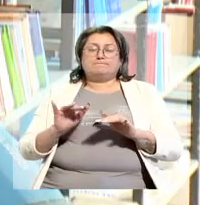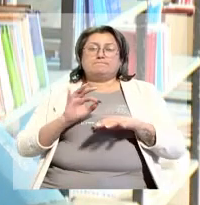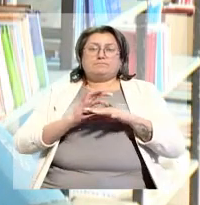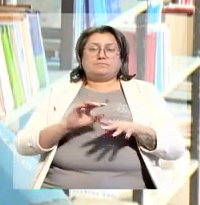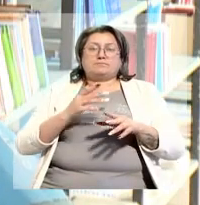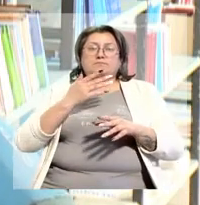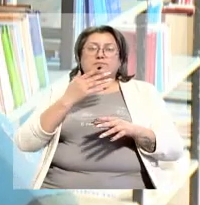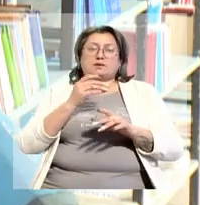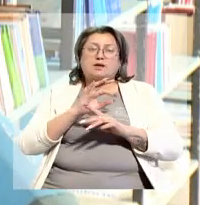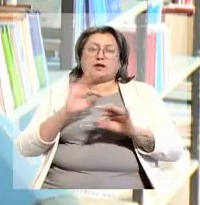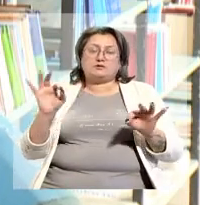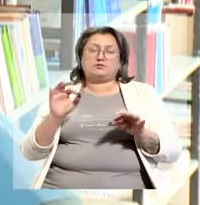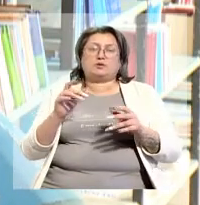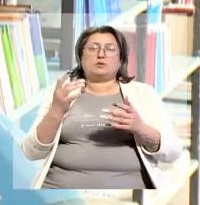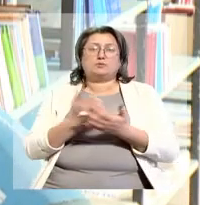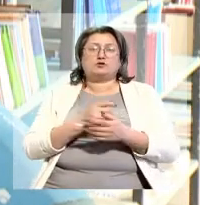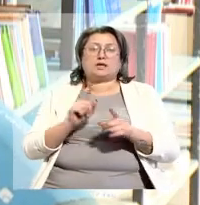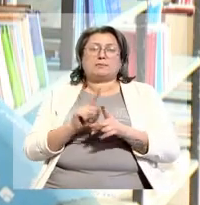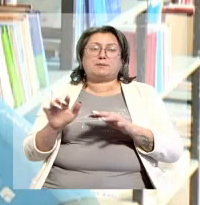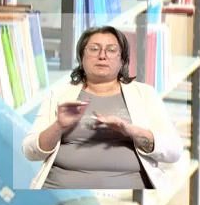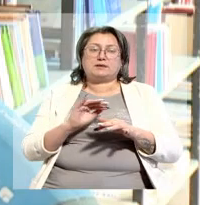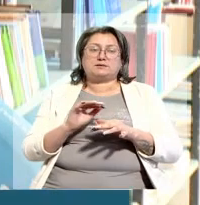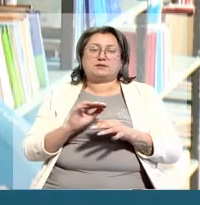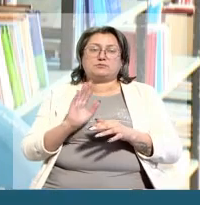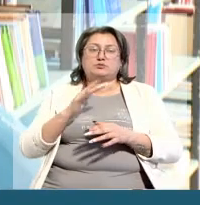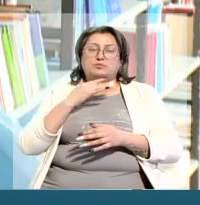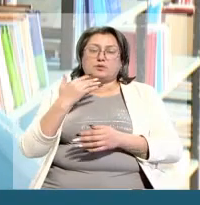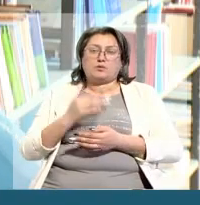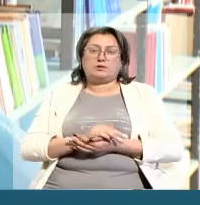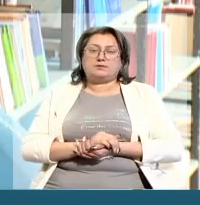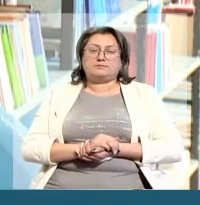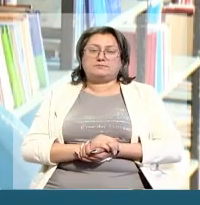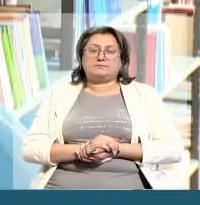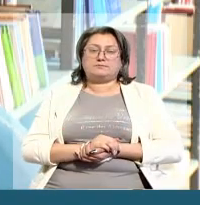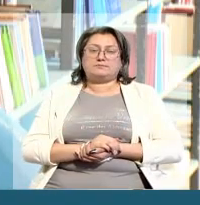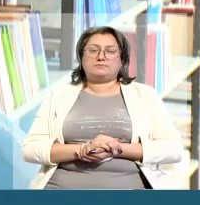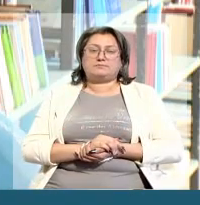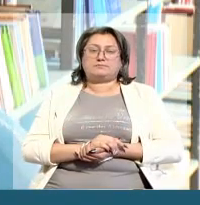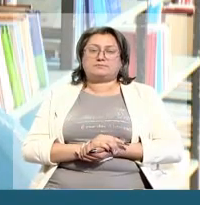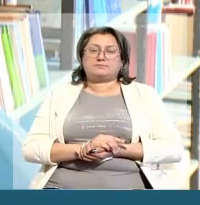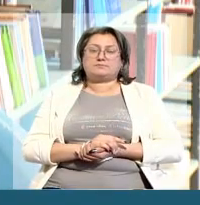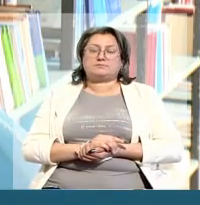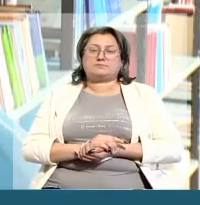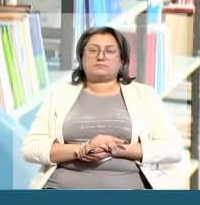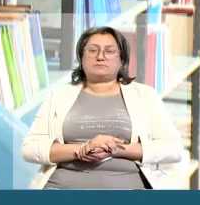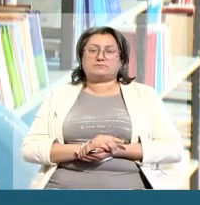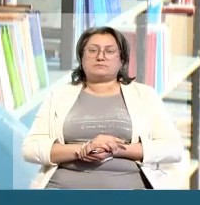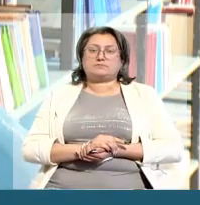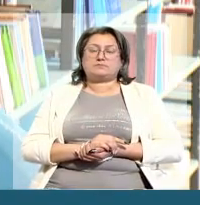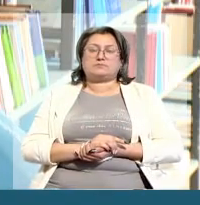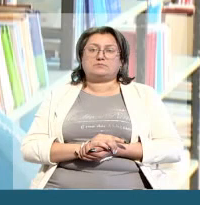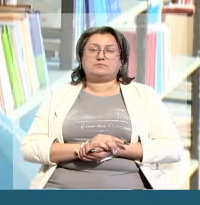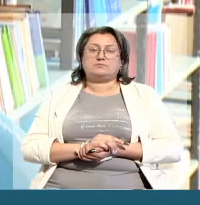іс-шаралар көп болсын. Және де мынау айтатын жас өскелең ұрпаққа қазіргі